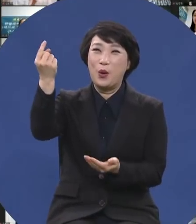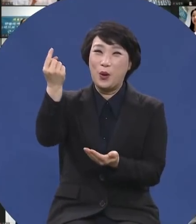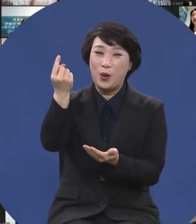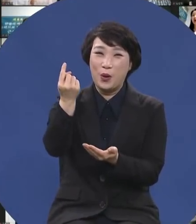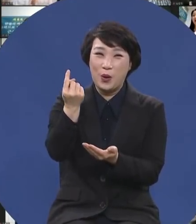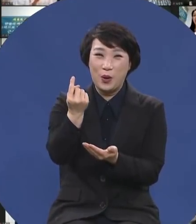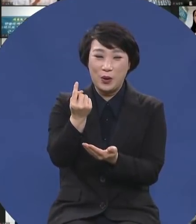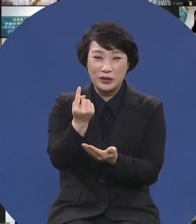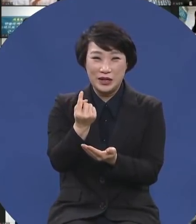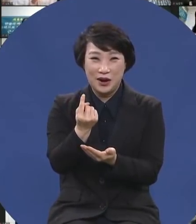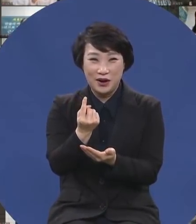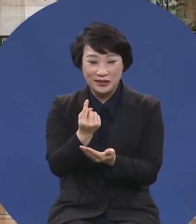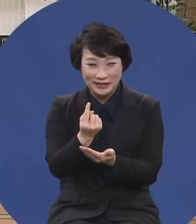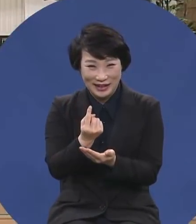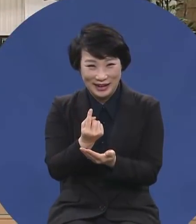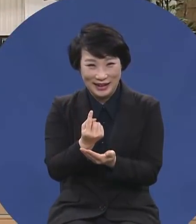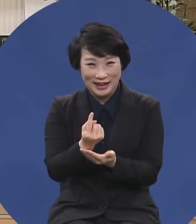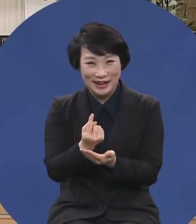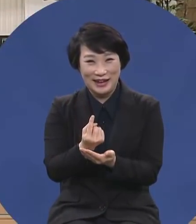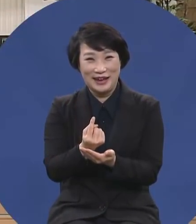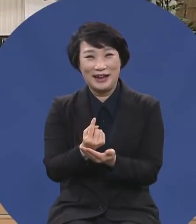성령이